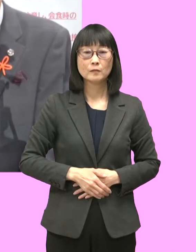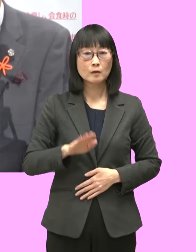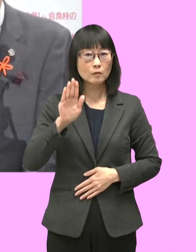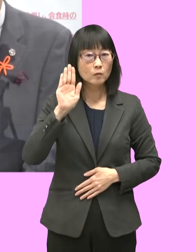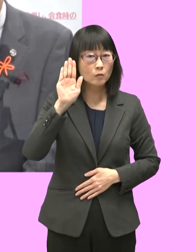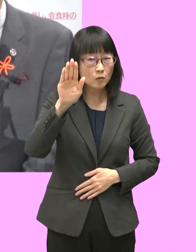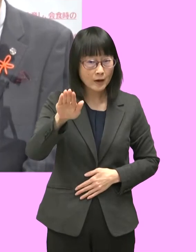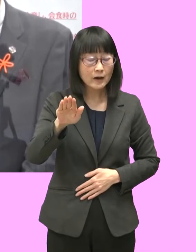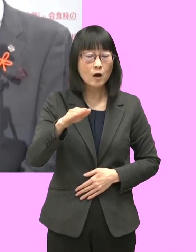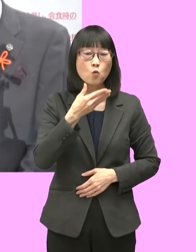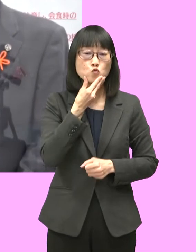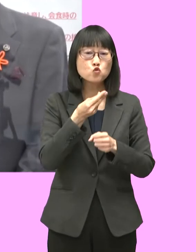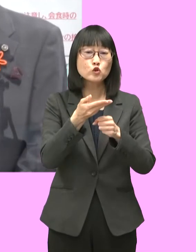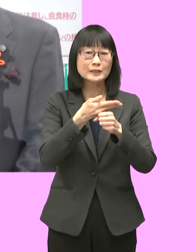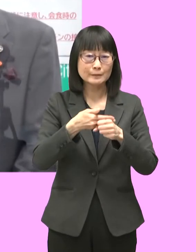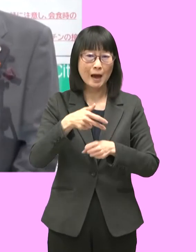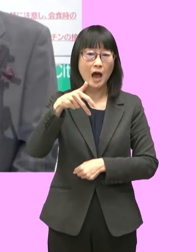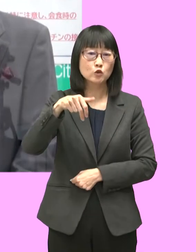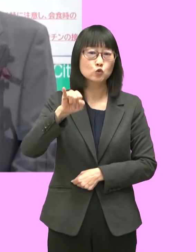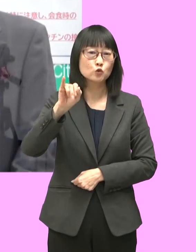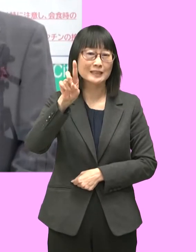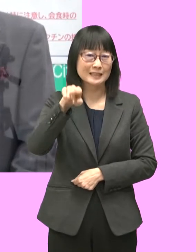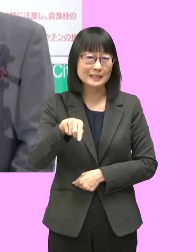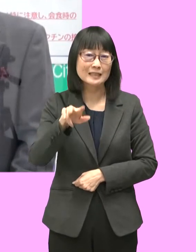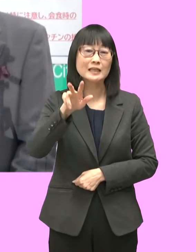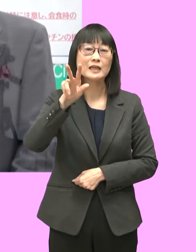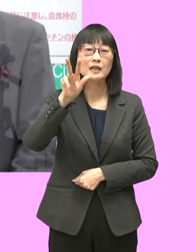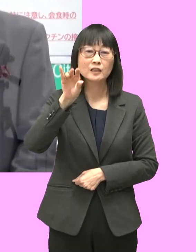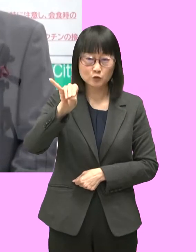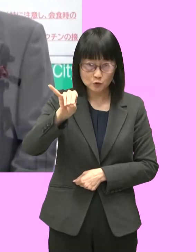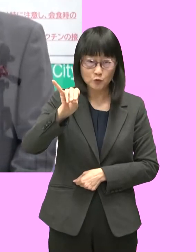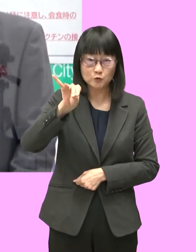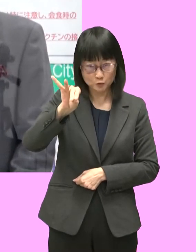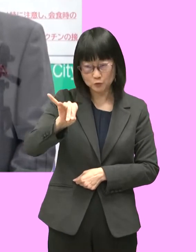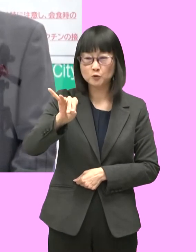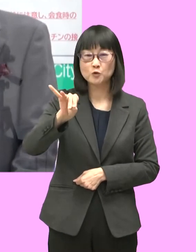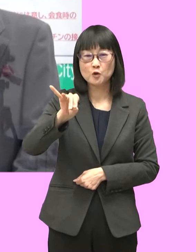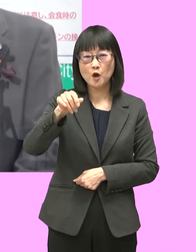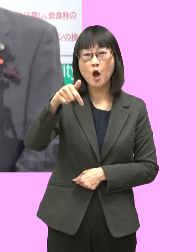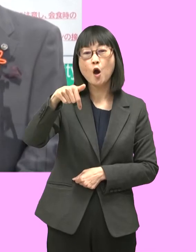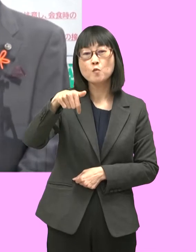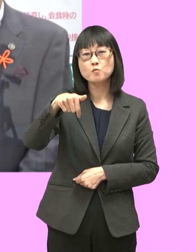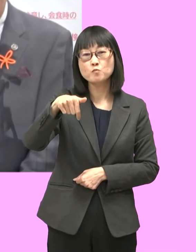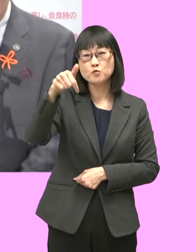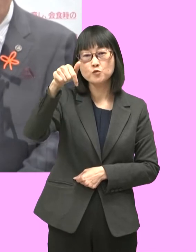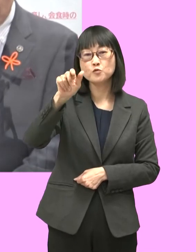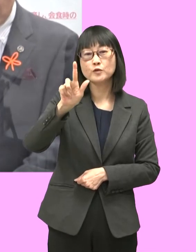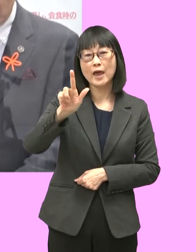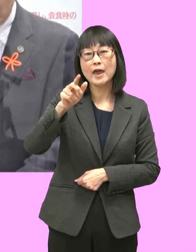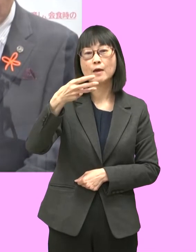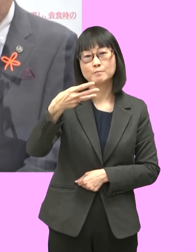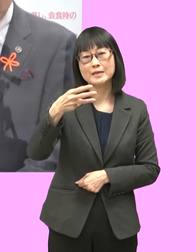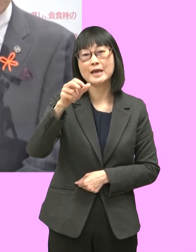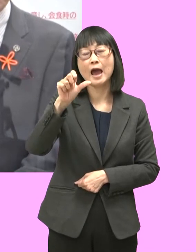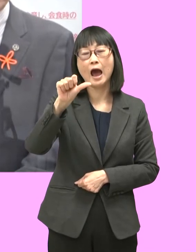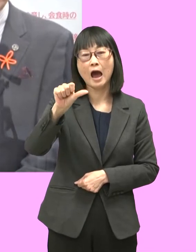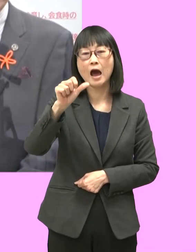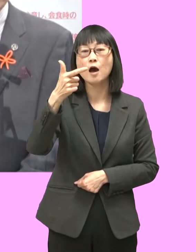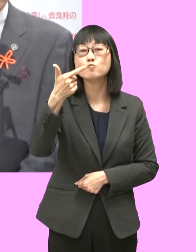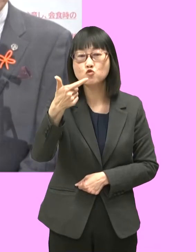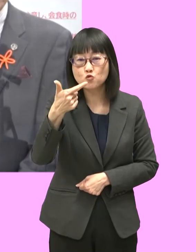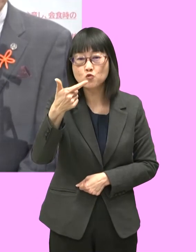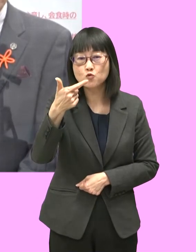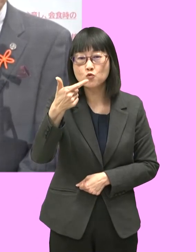アムのさらにこの利用促進といいますか、普及に向けていろいろとま